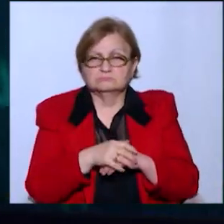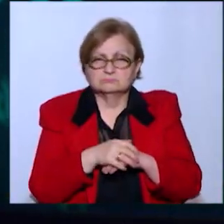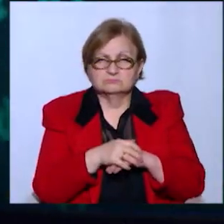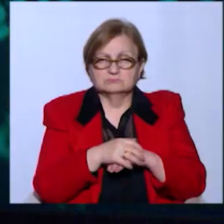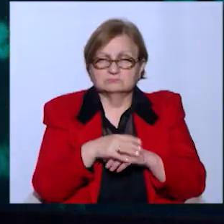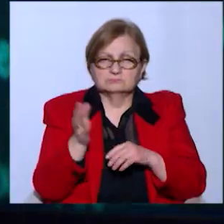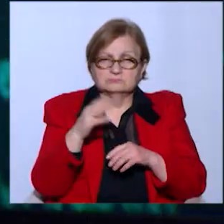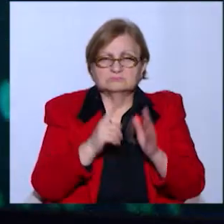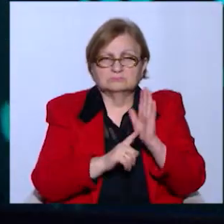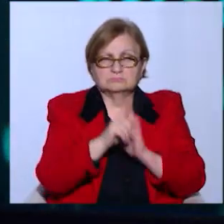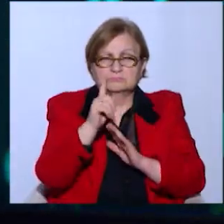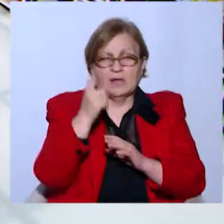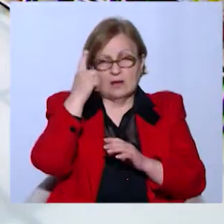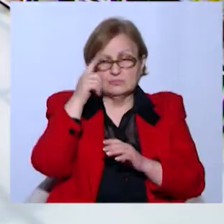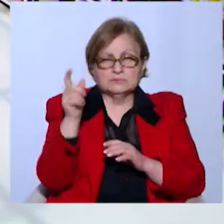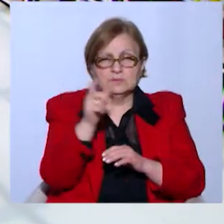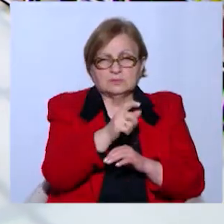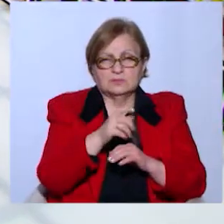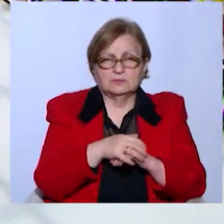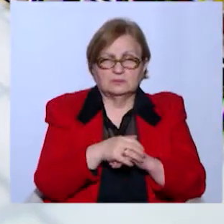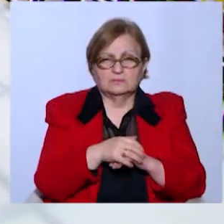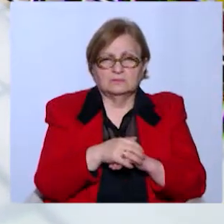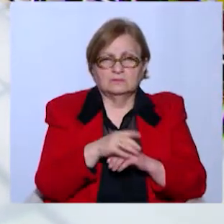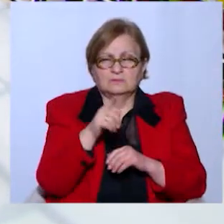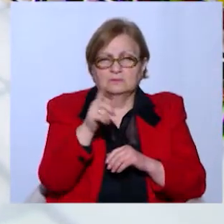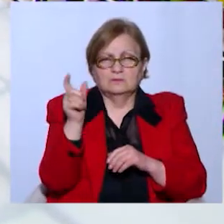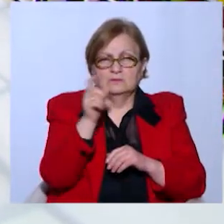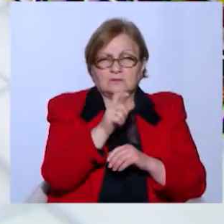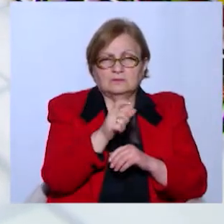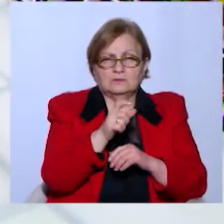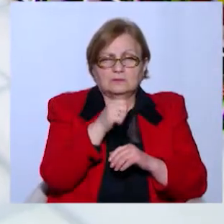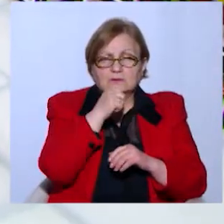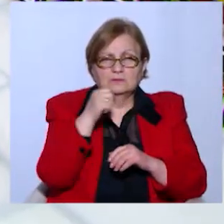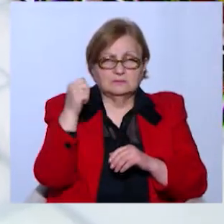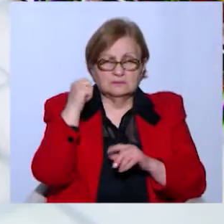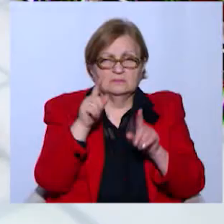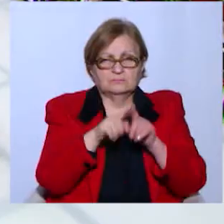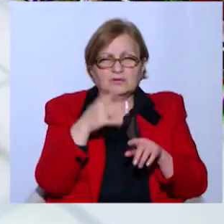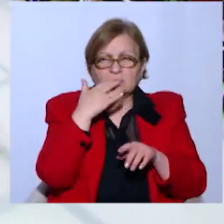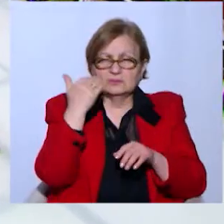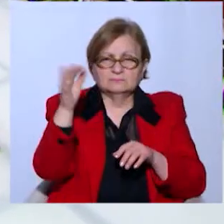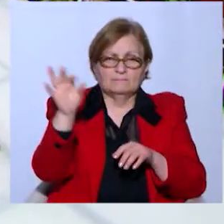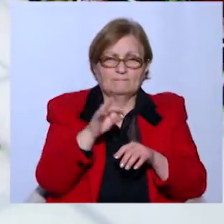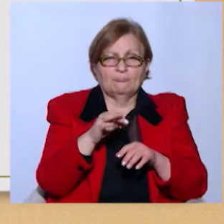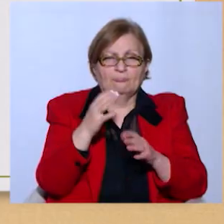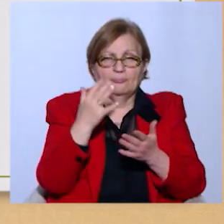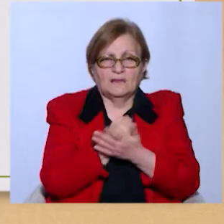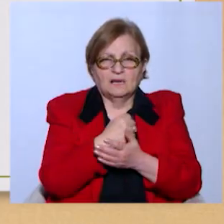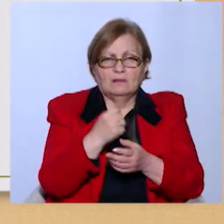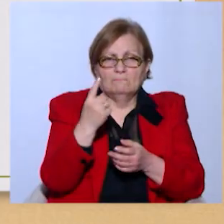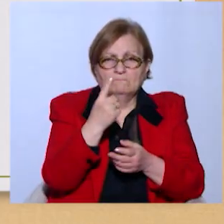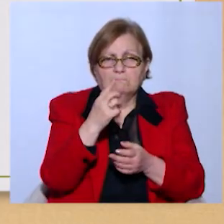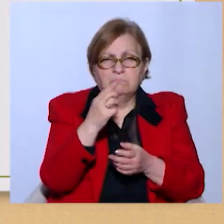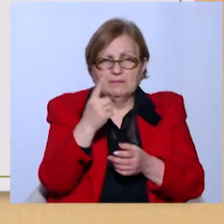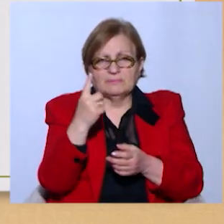მოდით დავიწყოთ ამოცანებს. ეს ამოცანა არის გასული წლის აგრეთვე ერთქულიანი ამოცანა. იპოვეთ b1, b2 და